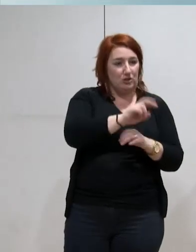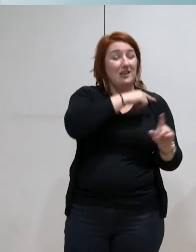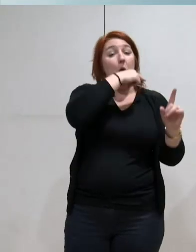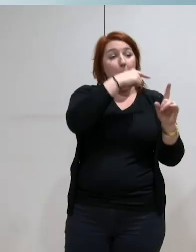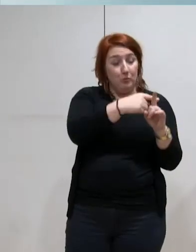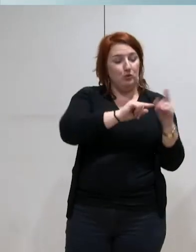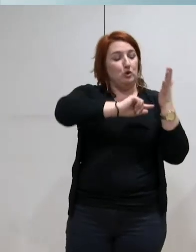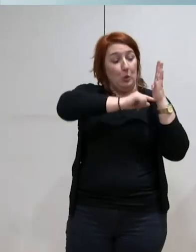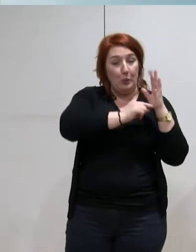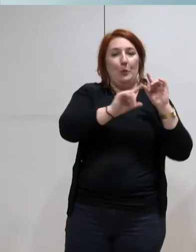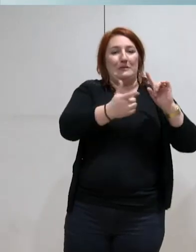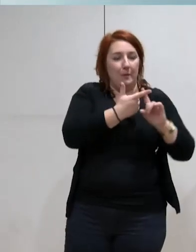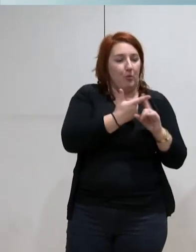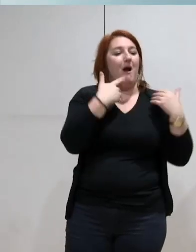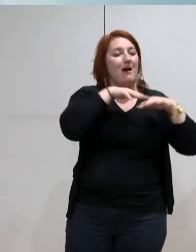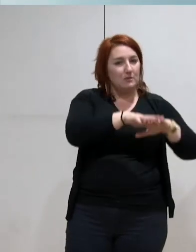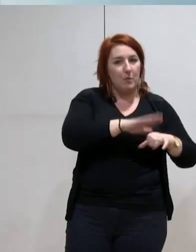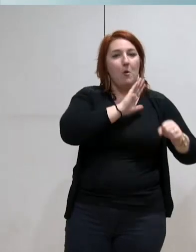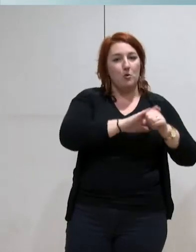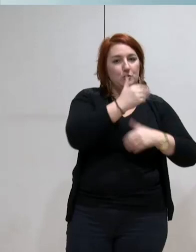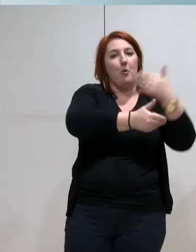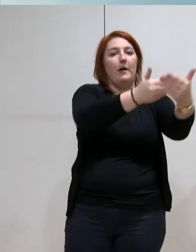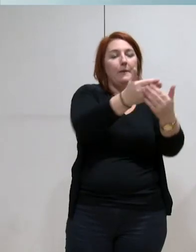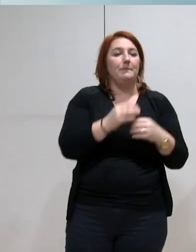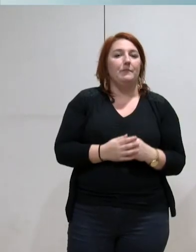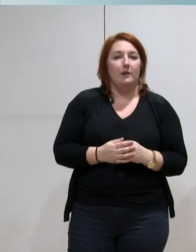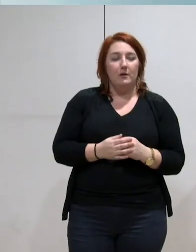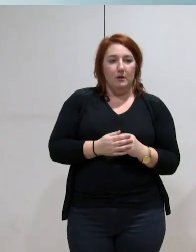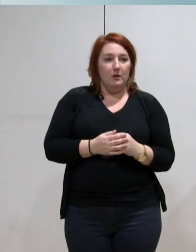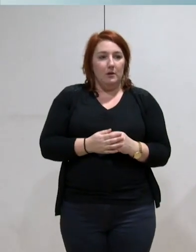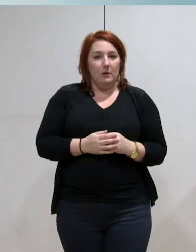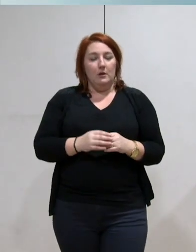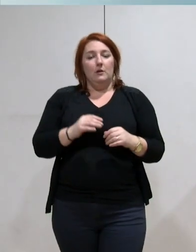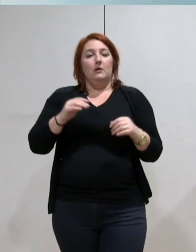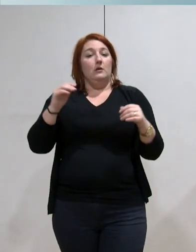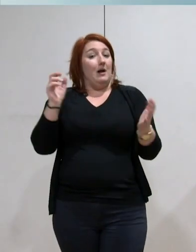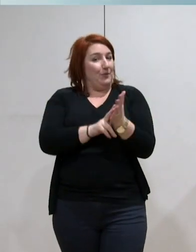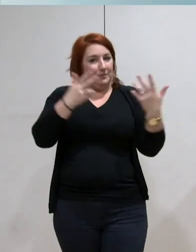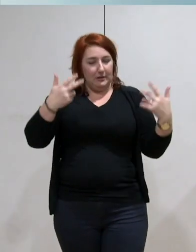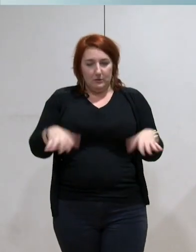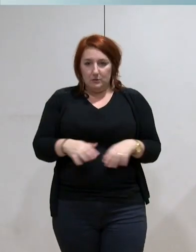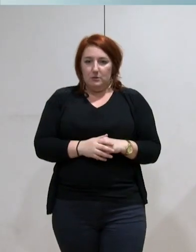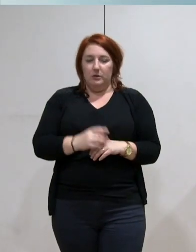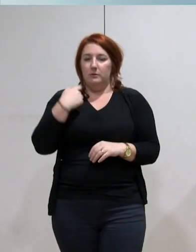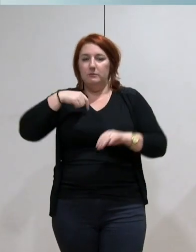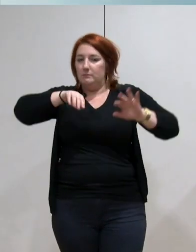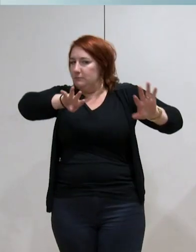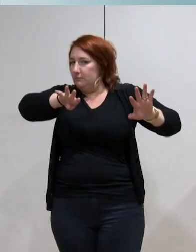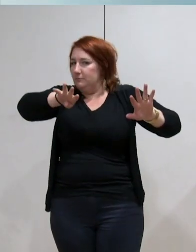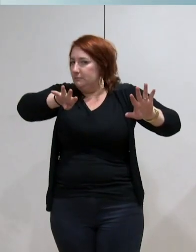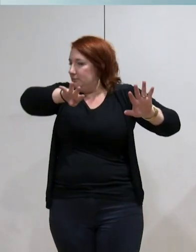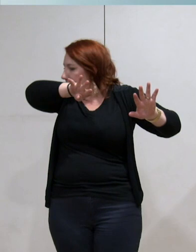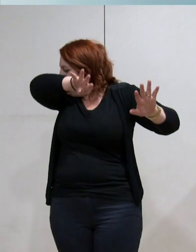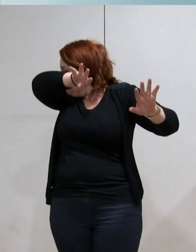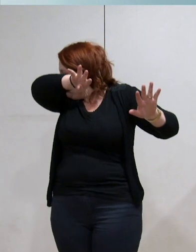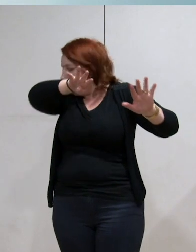ainsi que le rassemblement de gauche et de progrès pour le deè point délibération adoptée la 9 porte donc